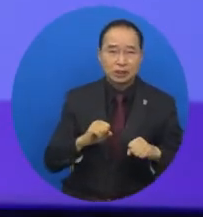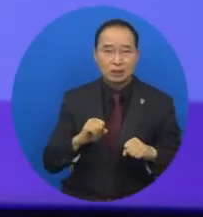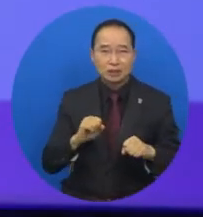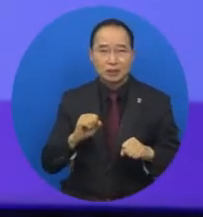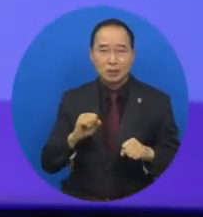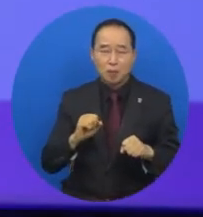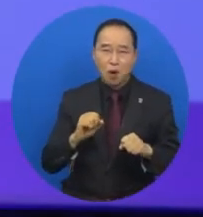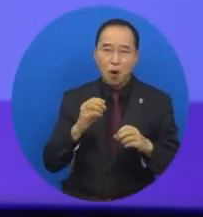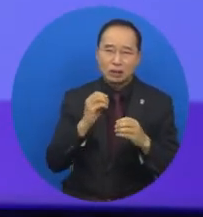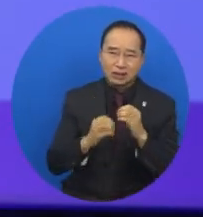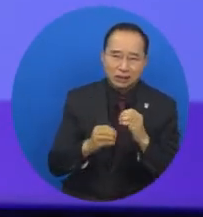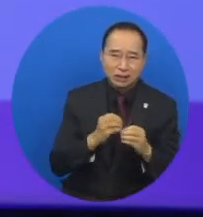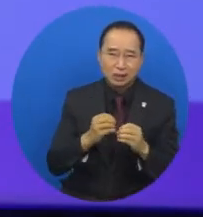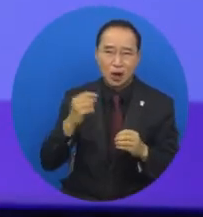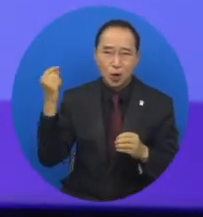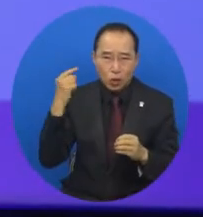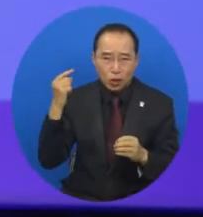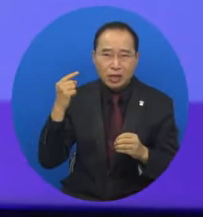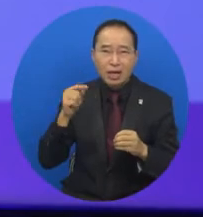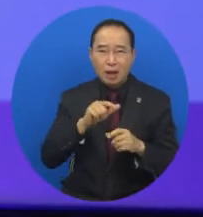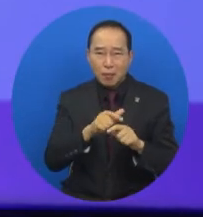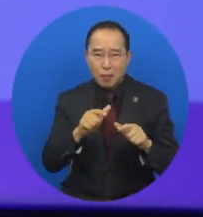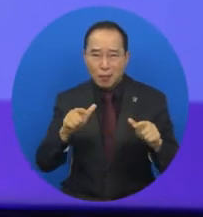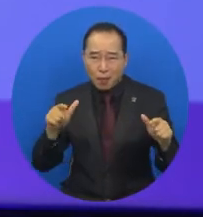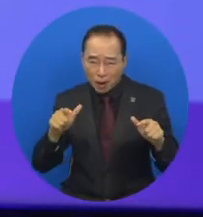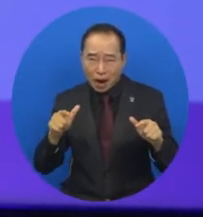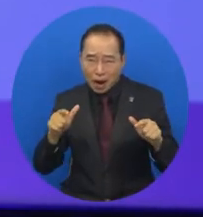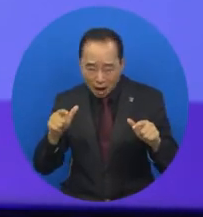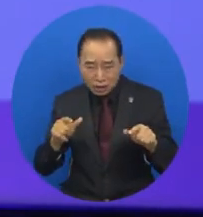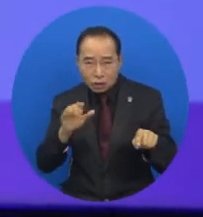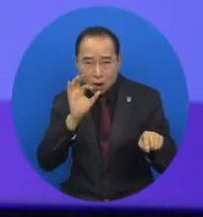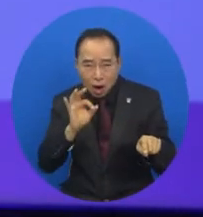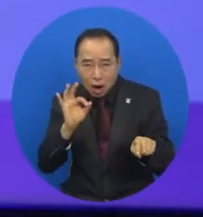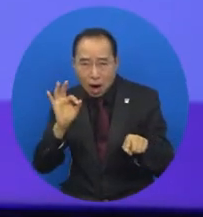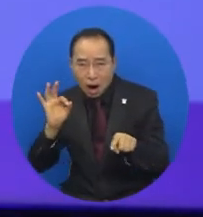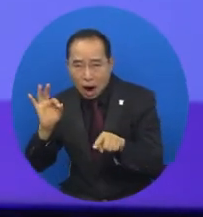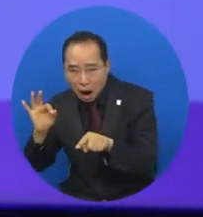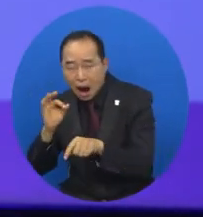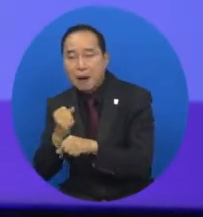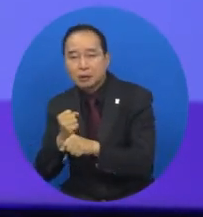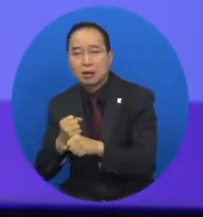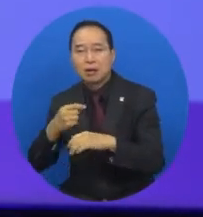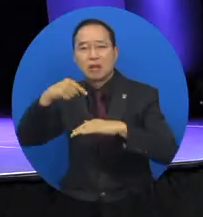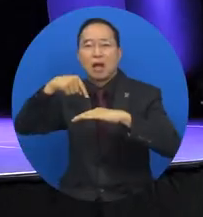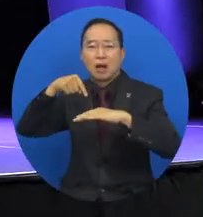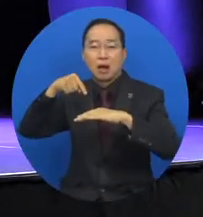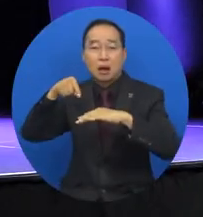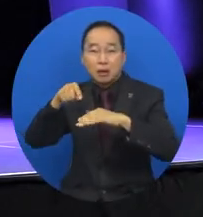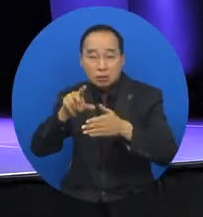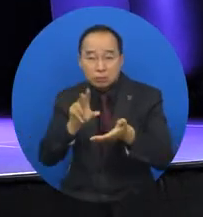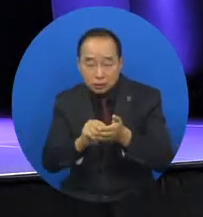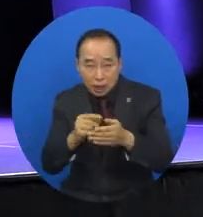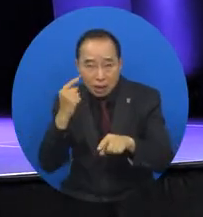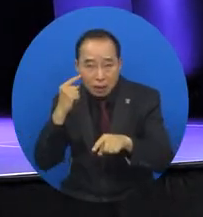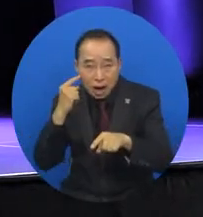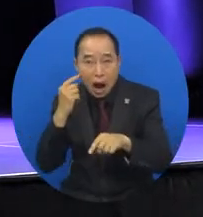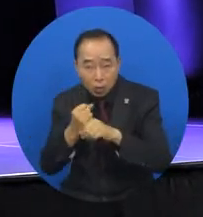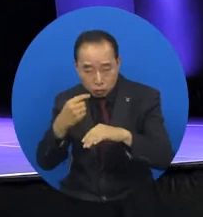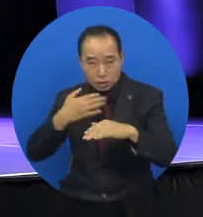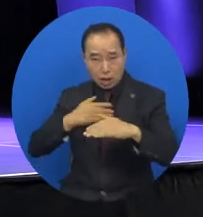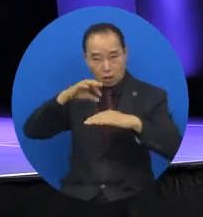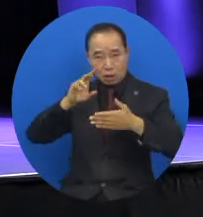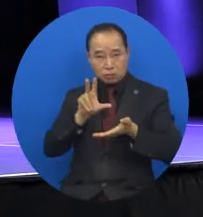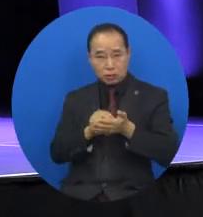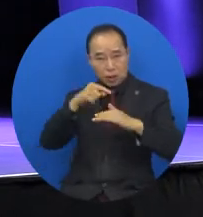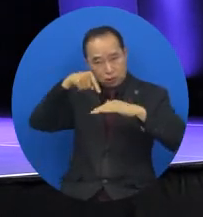미술 시, 소리 모든 매체를 통해서 다 해소하면서 다시 제 문제를